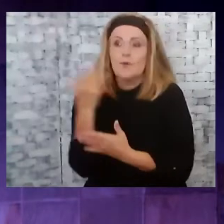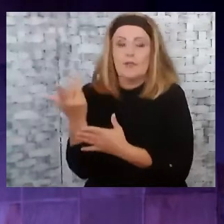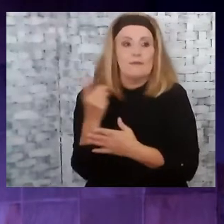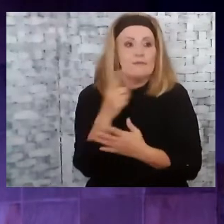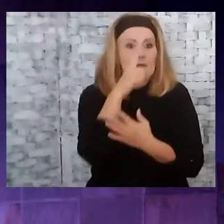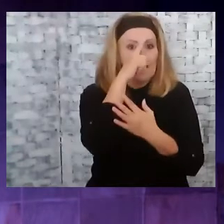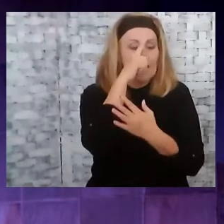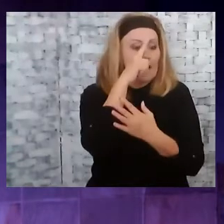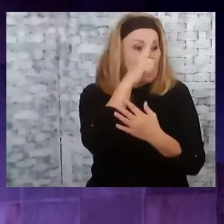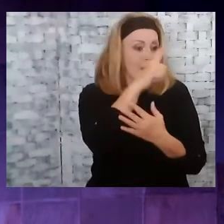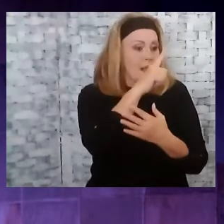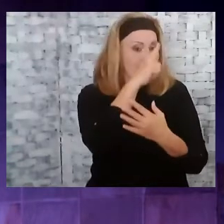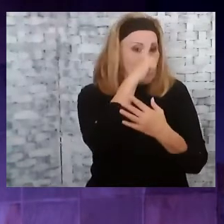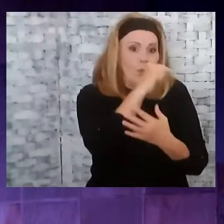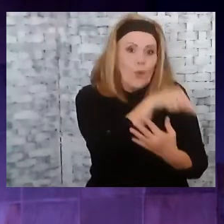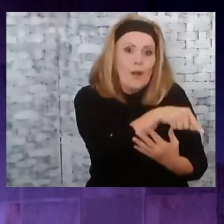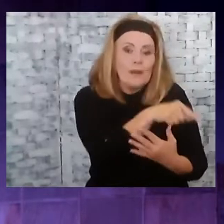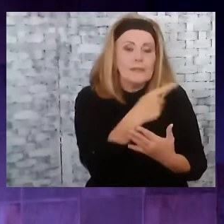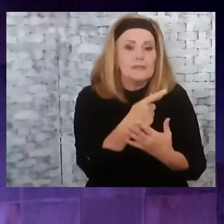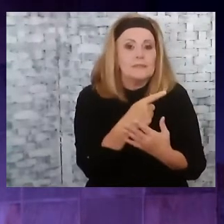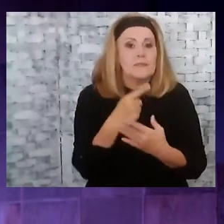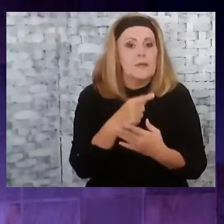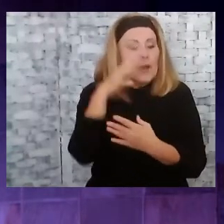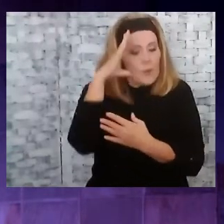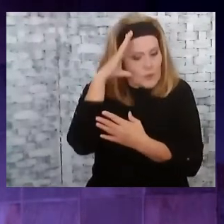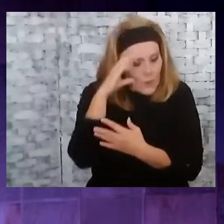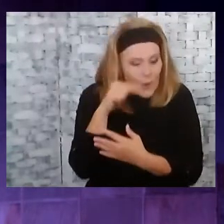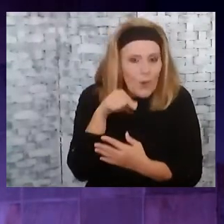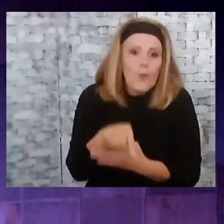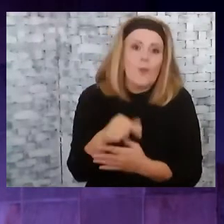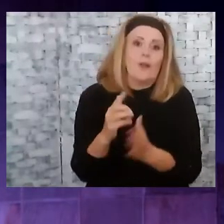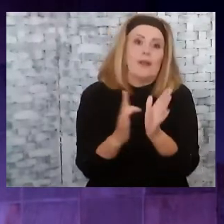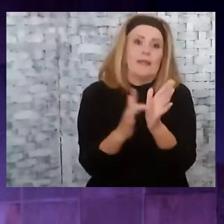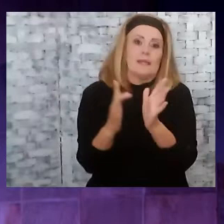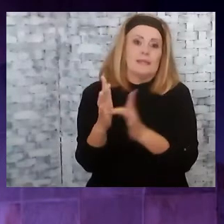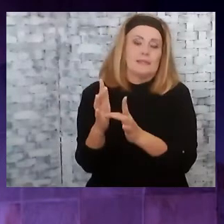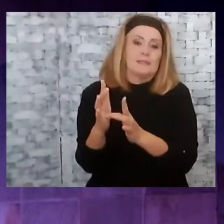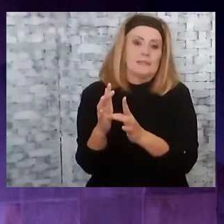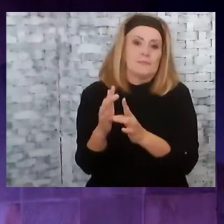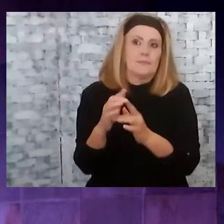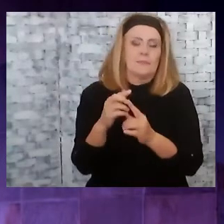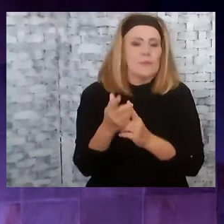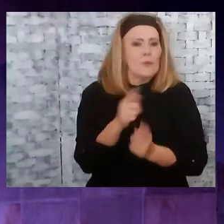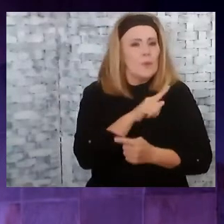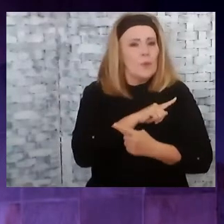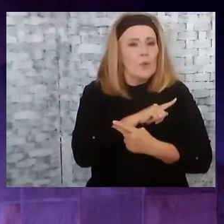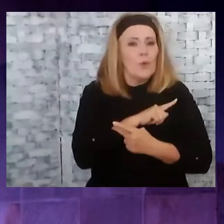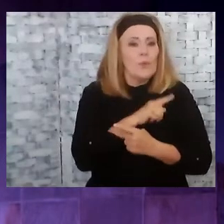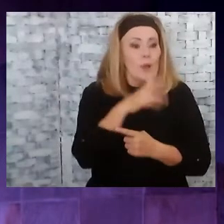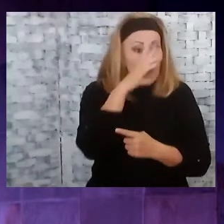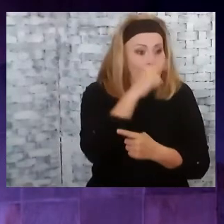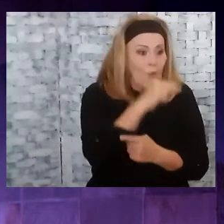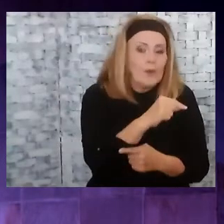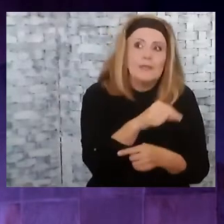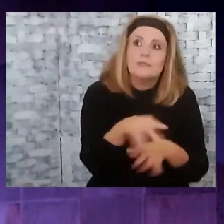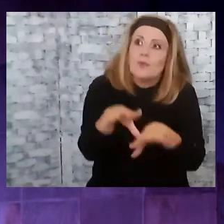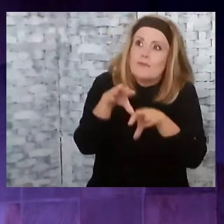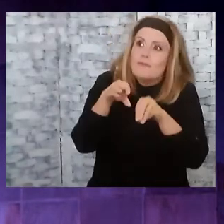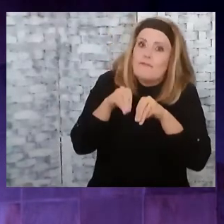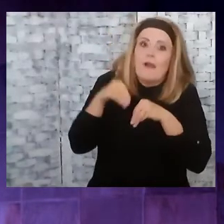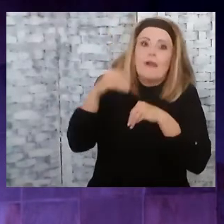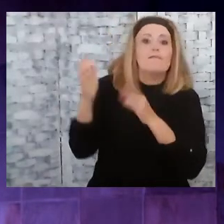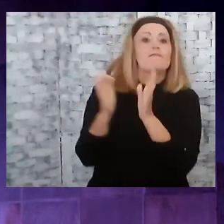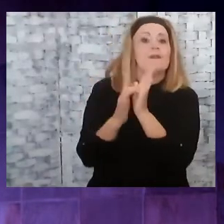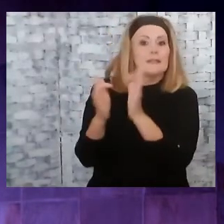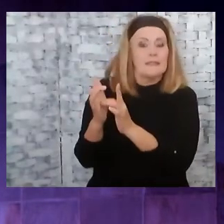Ons glo in Jesus. Dis hoekom Johannes van ons skryf, want hy het dit by Jesus gekry. Hy skryf nie net vir ons nie.